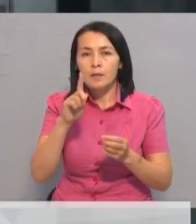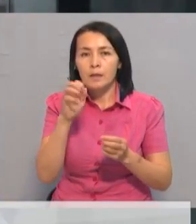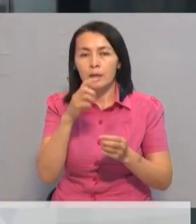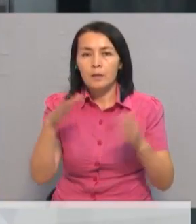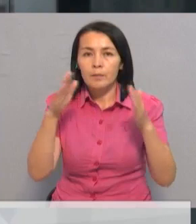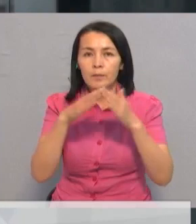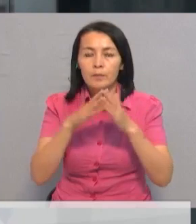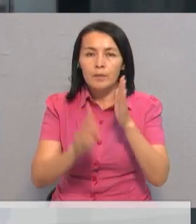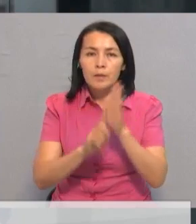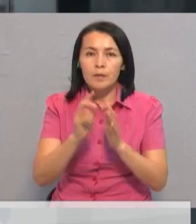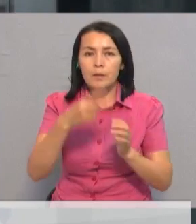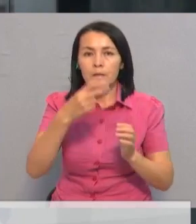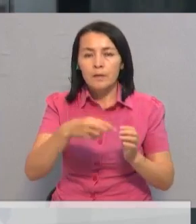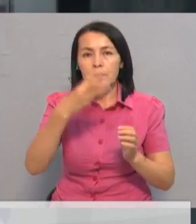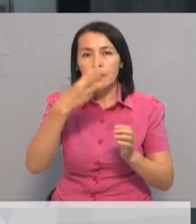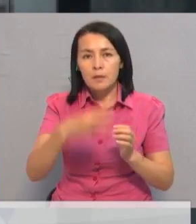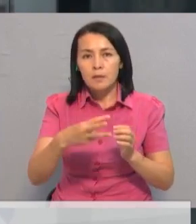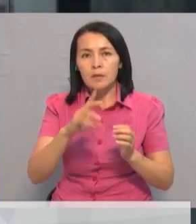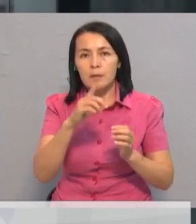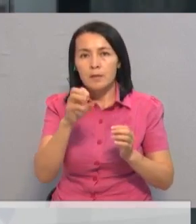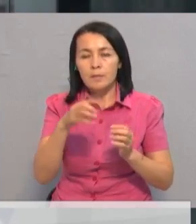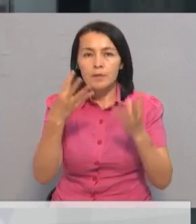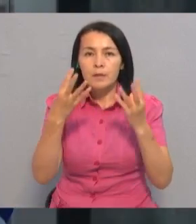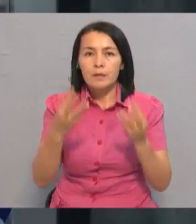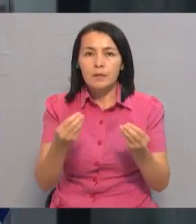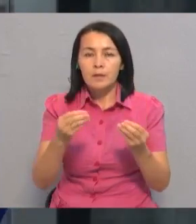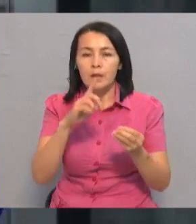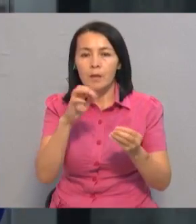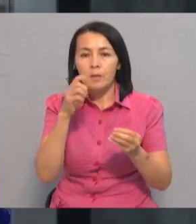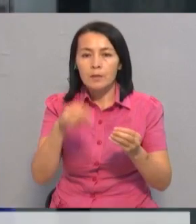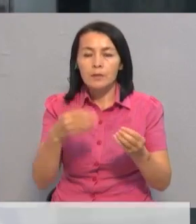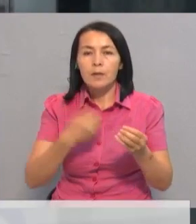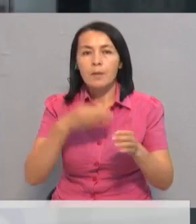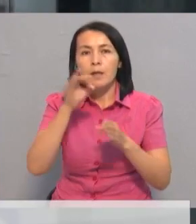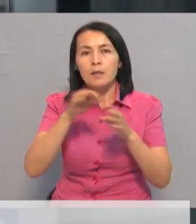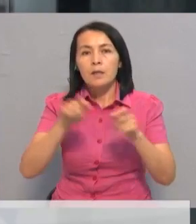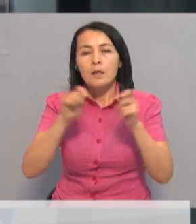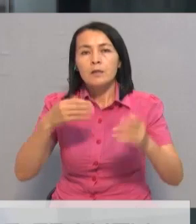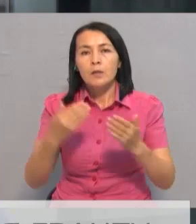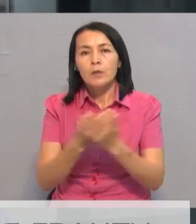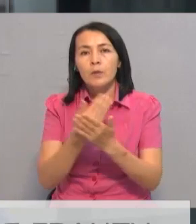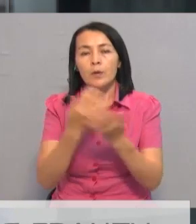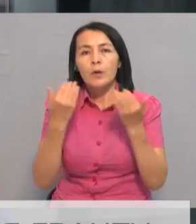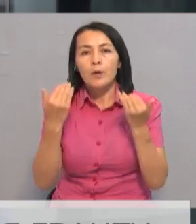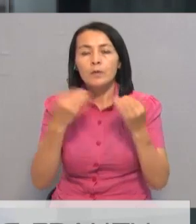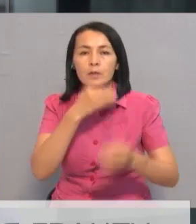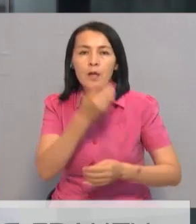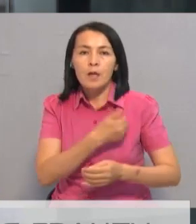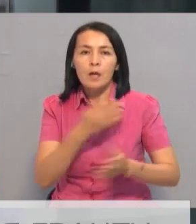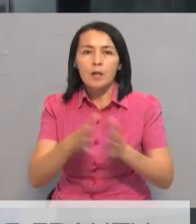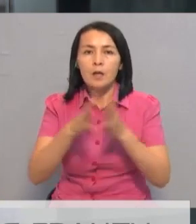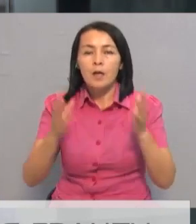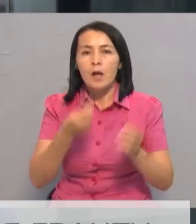Мы начинали с 20-30 штук самцы в день и баурсаков сейчас же моя цель Открыть новые точку Я также хочу